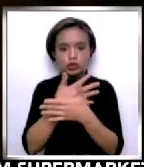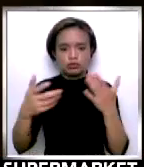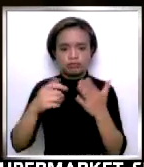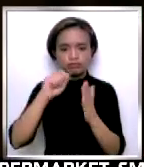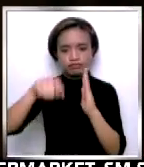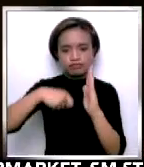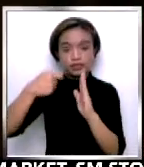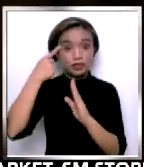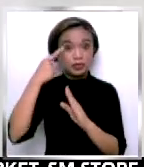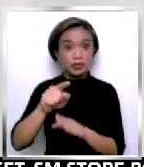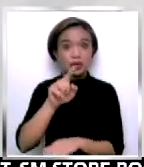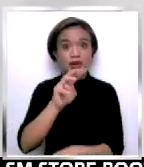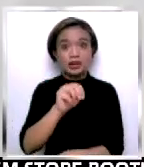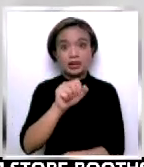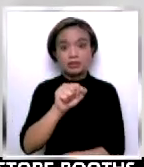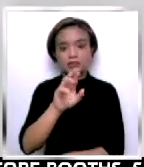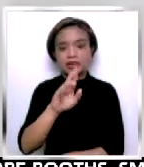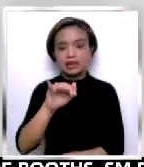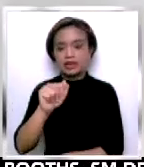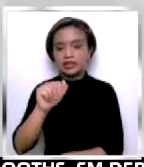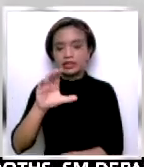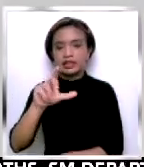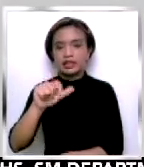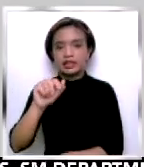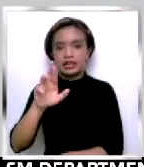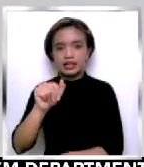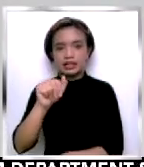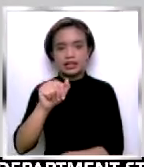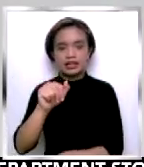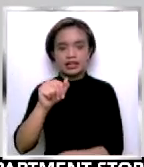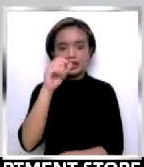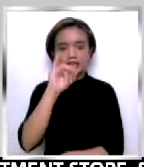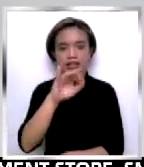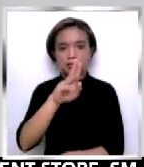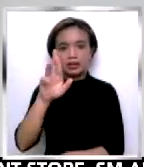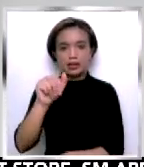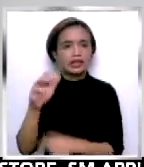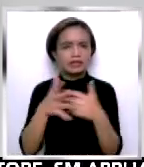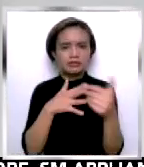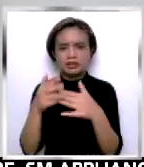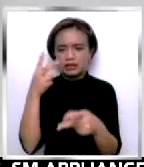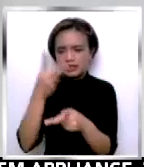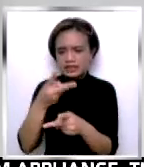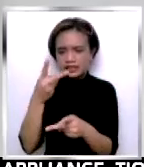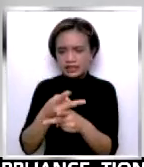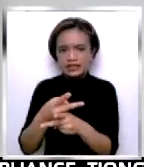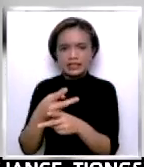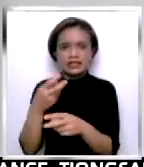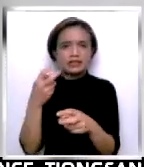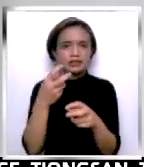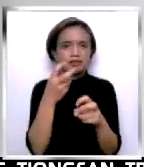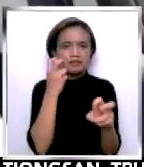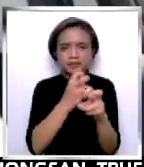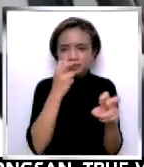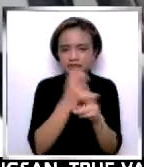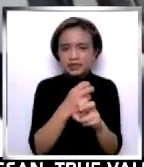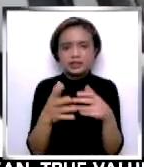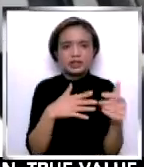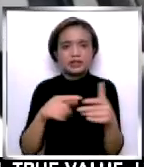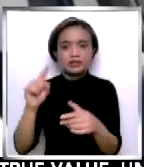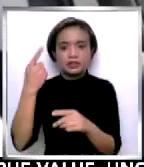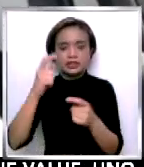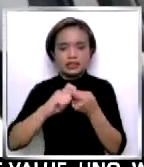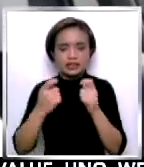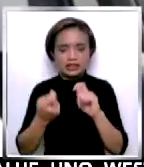Maria Clara at Ibarra. Kahit hirap sa pag-aalaga kay Liam at hirap din sa pagbubuntis during the first trimester,